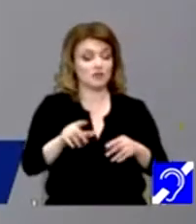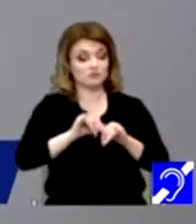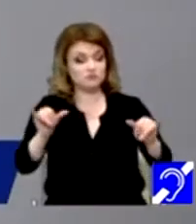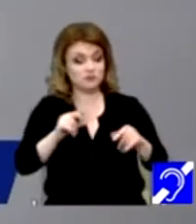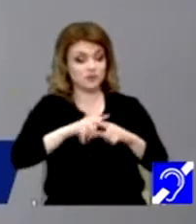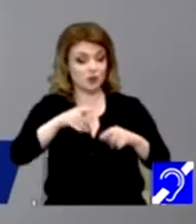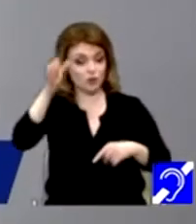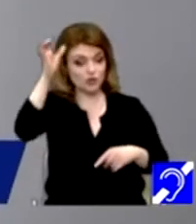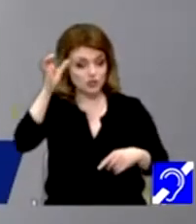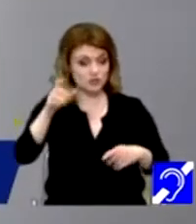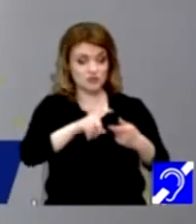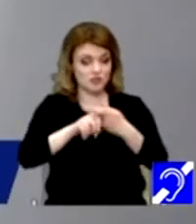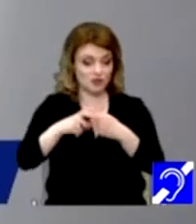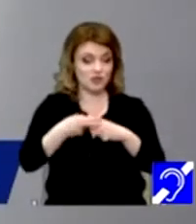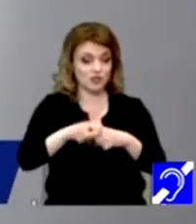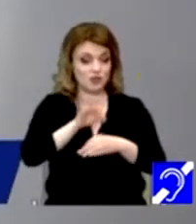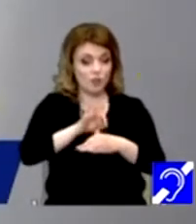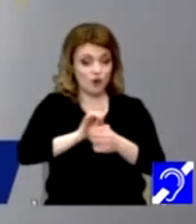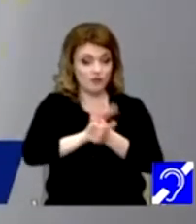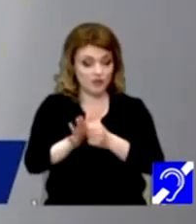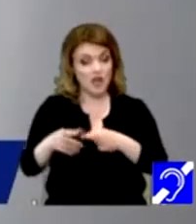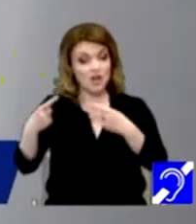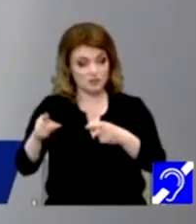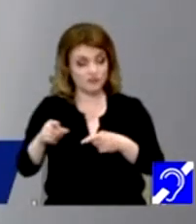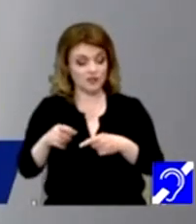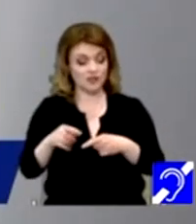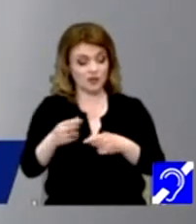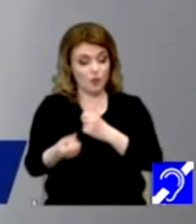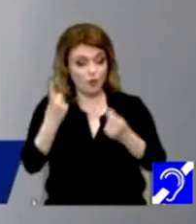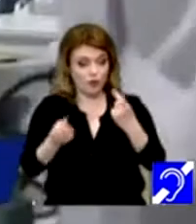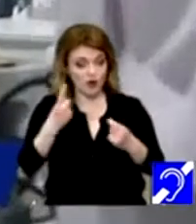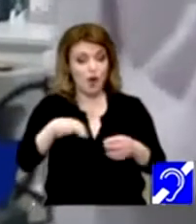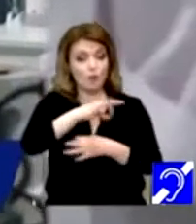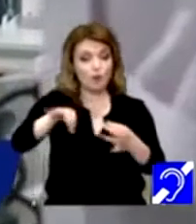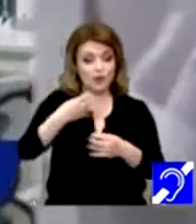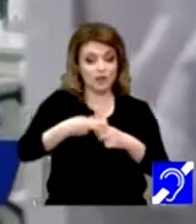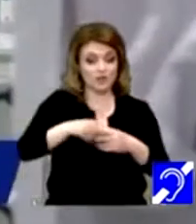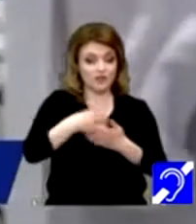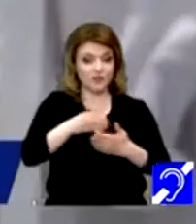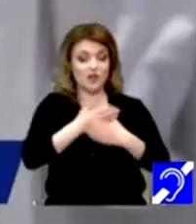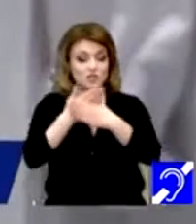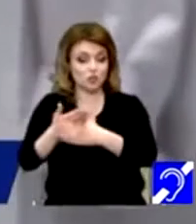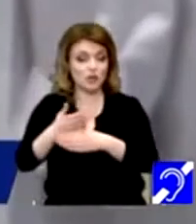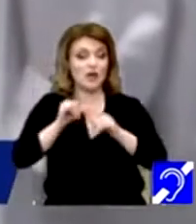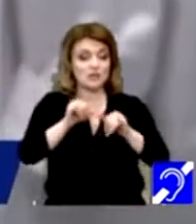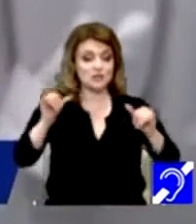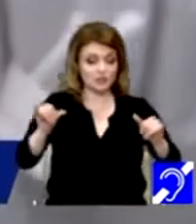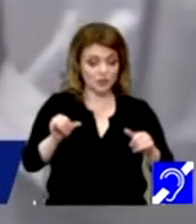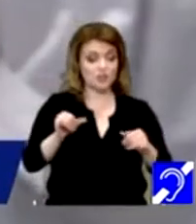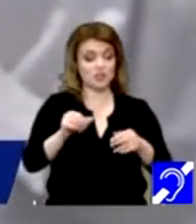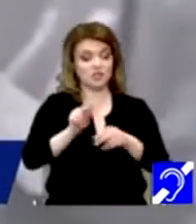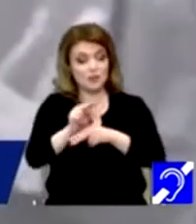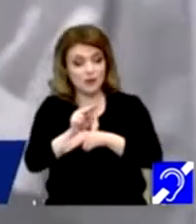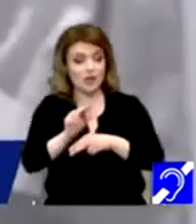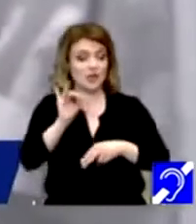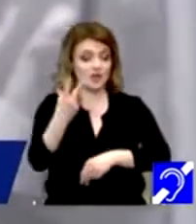rapid cunoștințele cu privire la SARS-CoV-2 și la variantele sale emergente. Proiectele finanțate ar urma să ajute la dezvoltarea mijloacelor